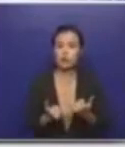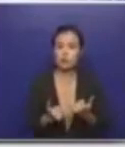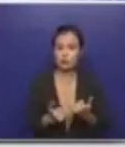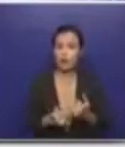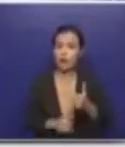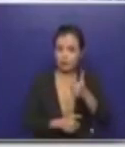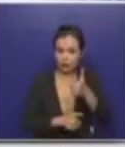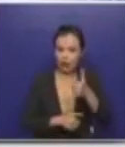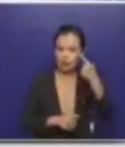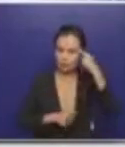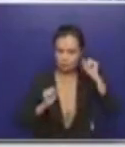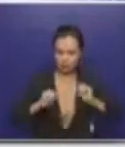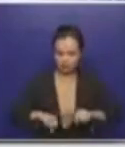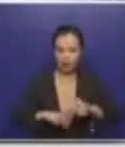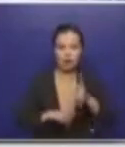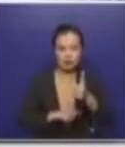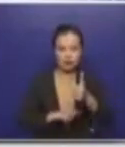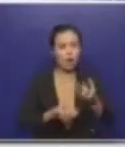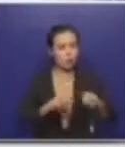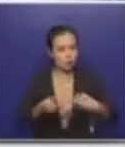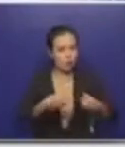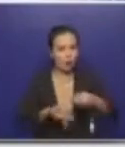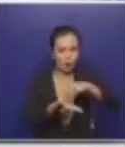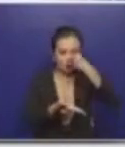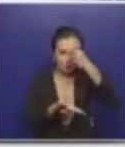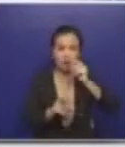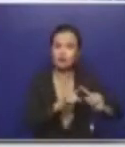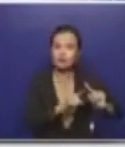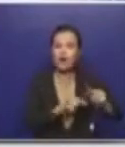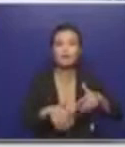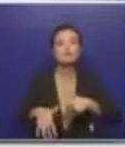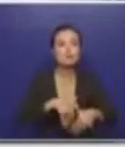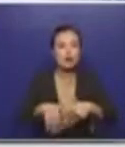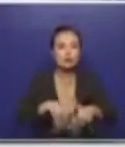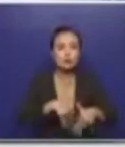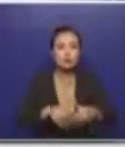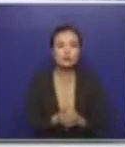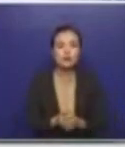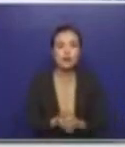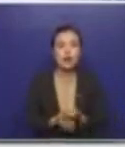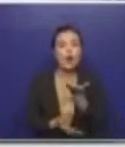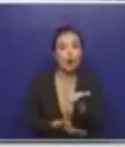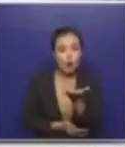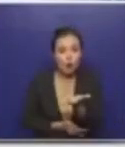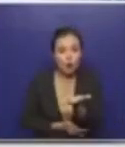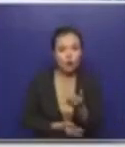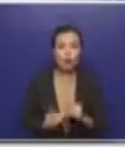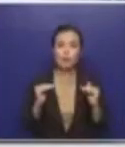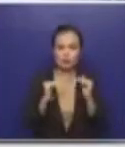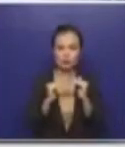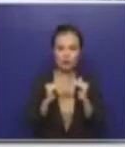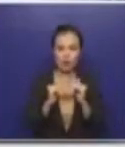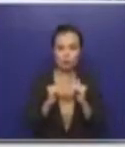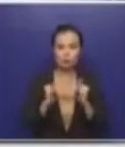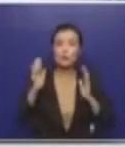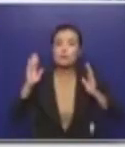านตัดสินใจให้ดีและรับฟังเสียงของนิสิตนักศึกษาและพี่น้องประชาชนที่เข้ามาเรียกร้องในเรื่องความเป็นธรรมความเป็น